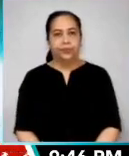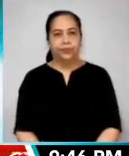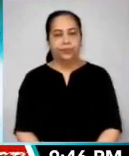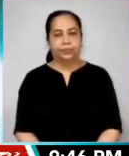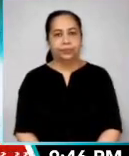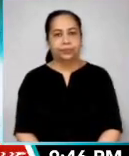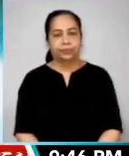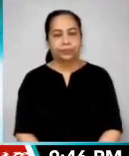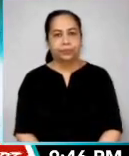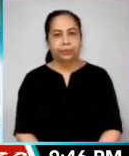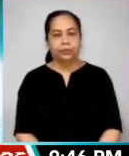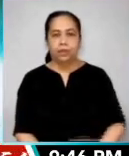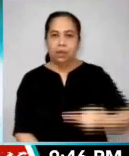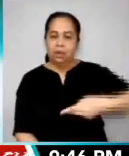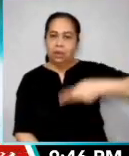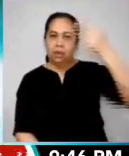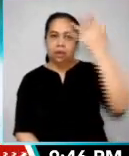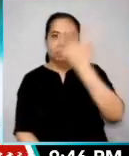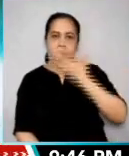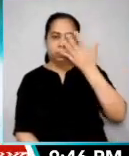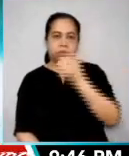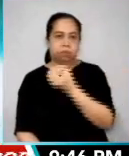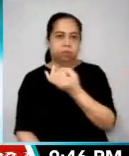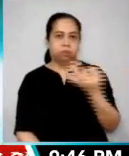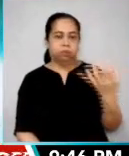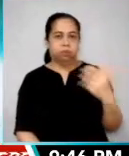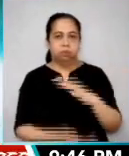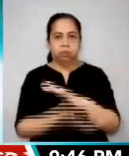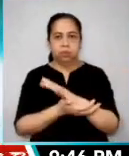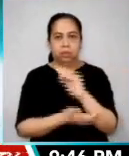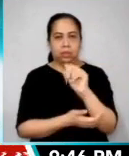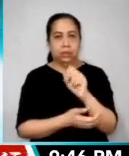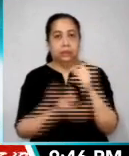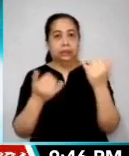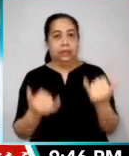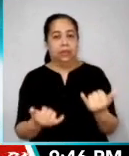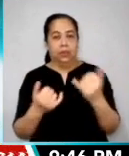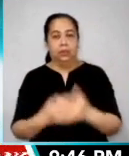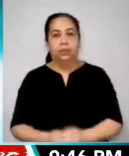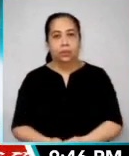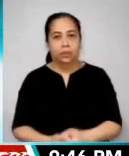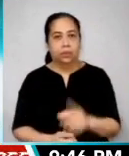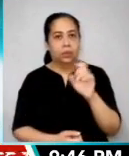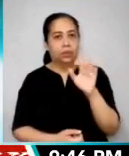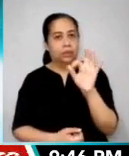Record high ang bilang ng active COVID-19 cases ngayong araw.